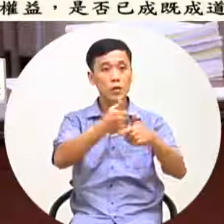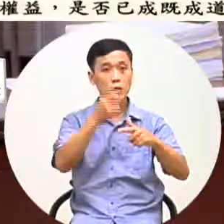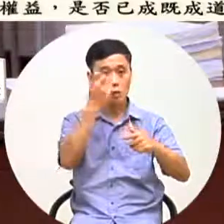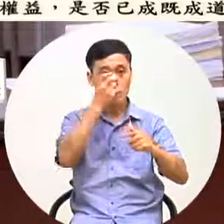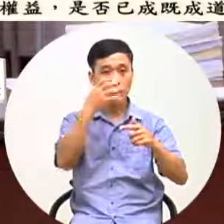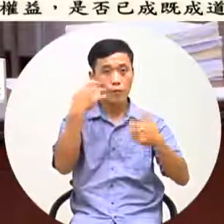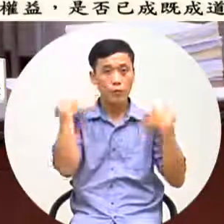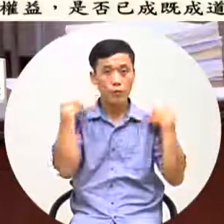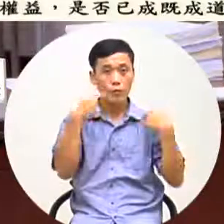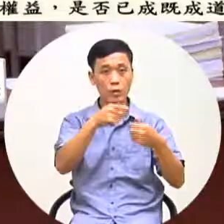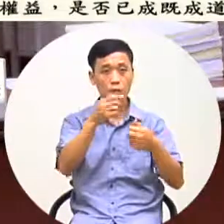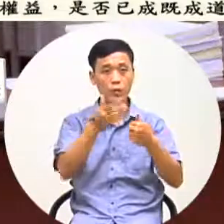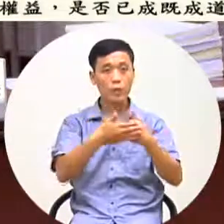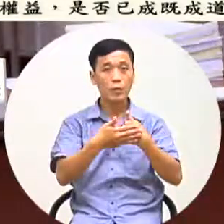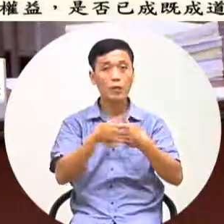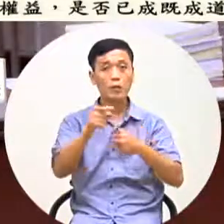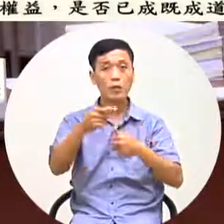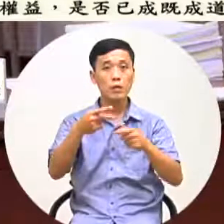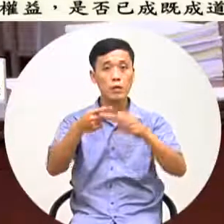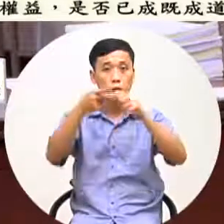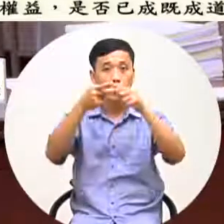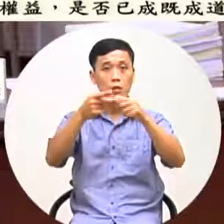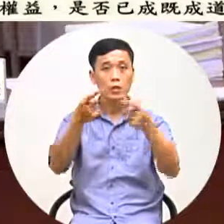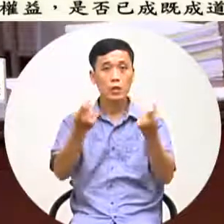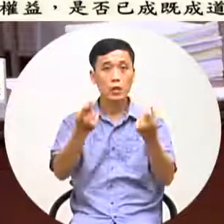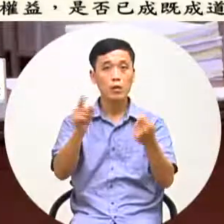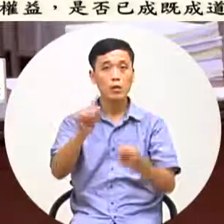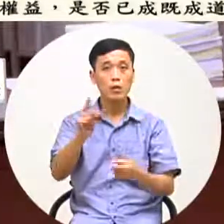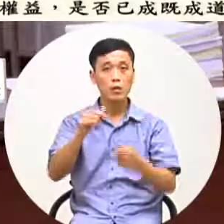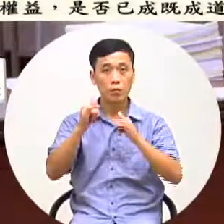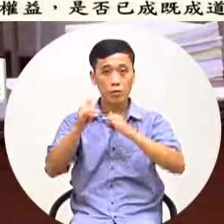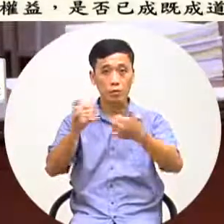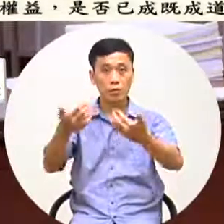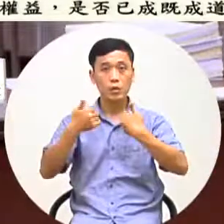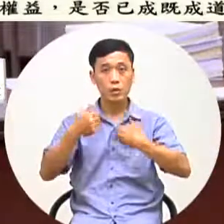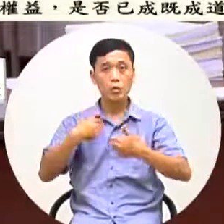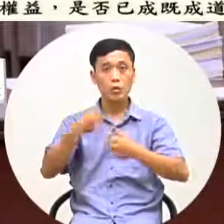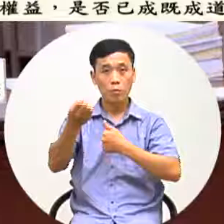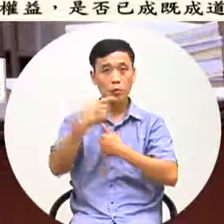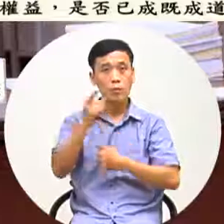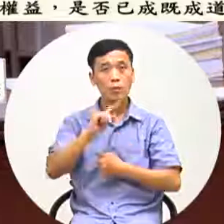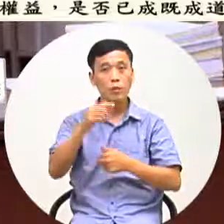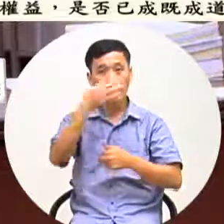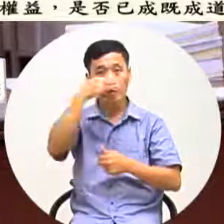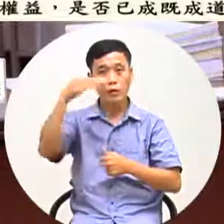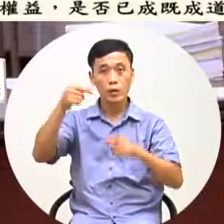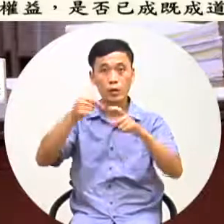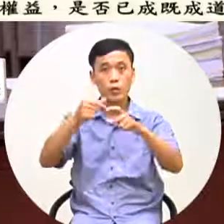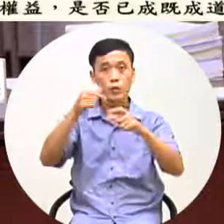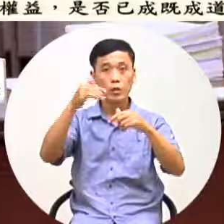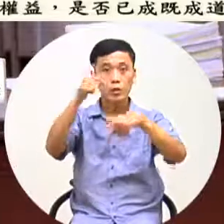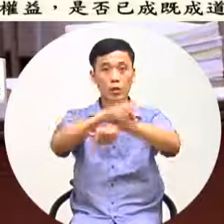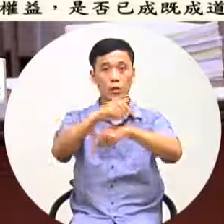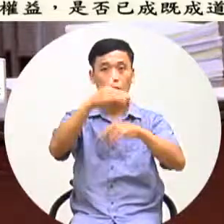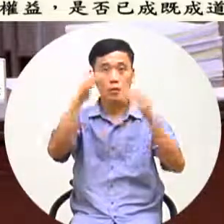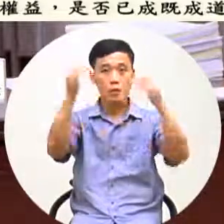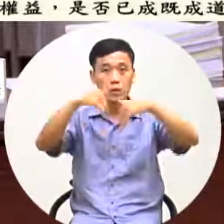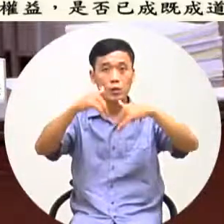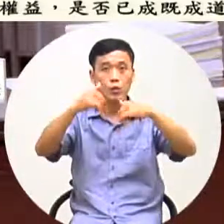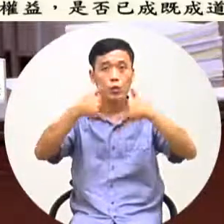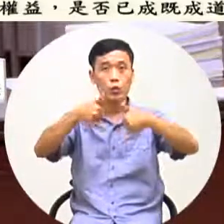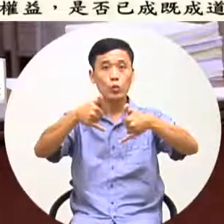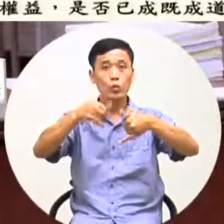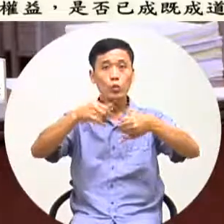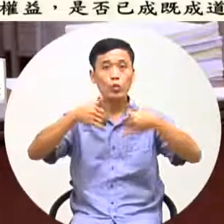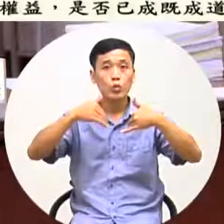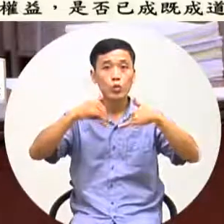的，哦、啊，民众下用这个本色人情嘞，凤山古人行路九巷，高雄关建造建管二第零一九一八